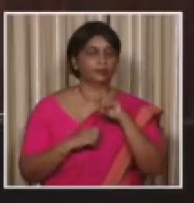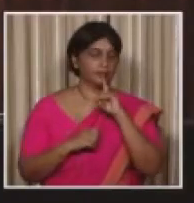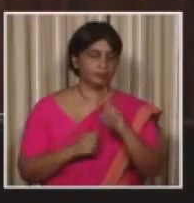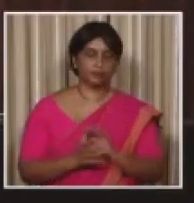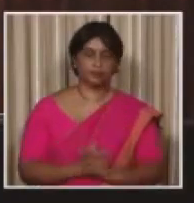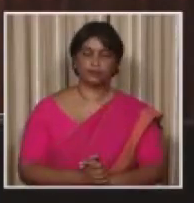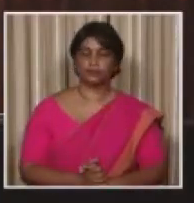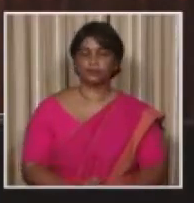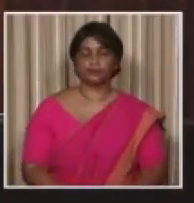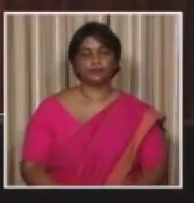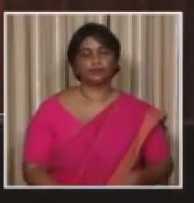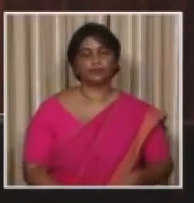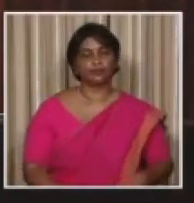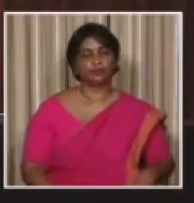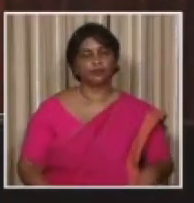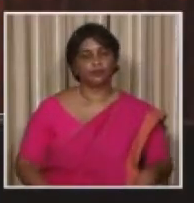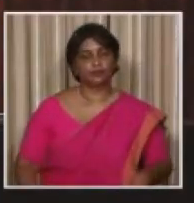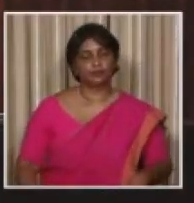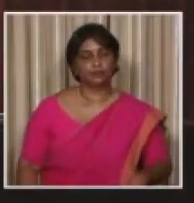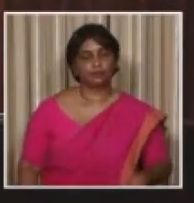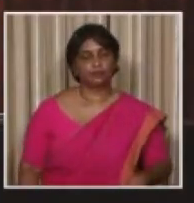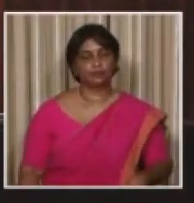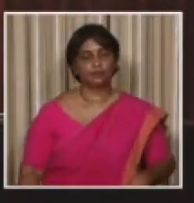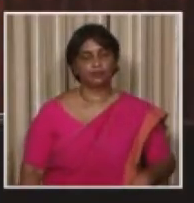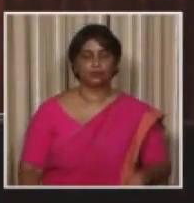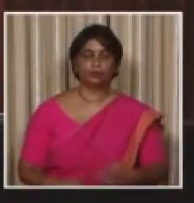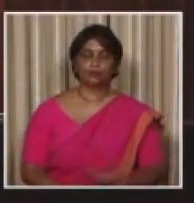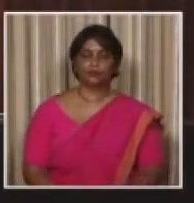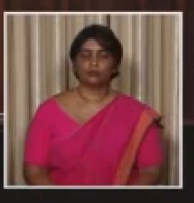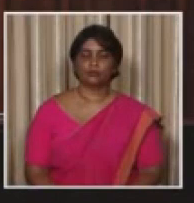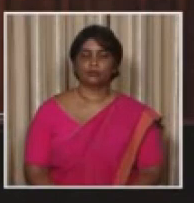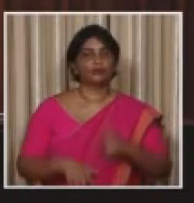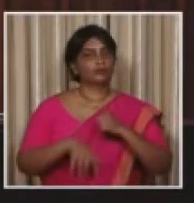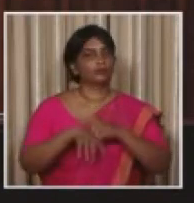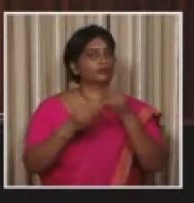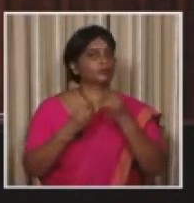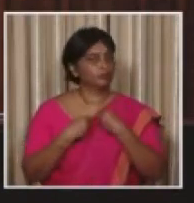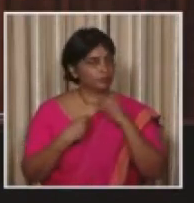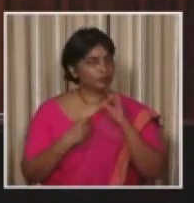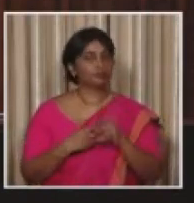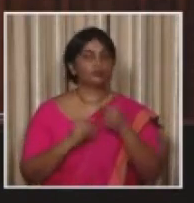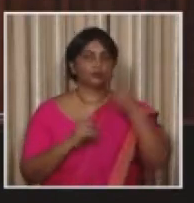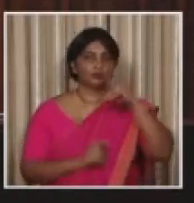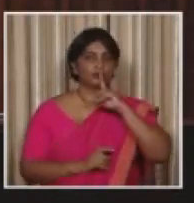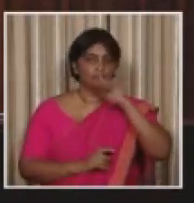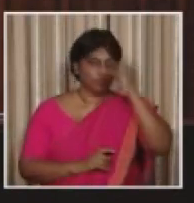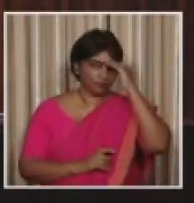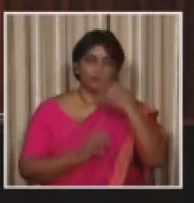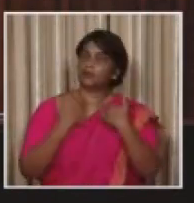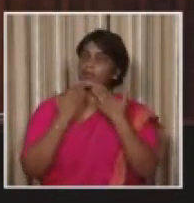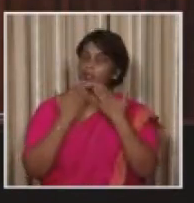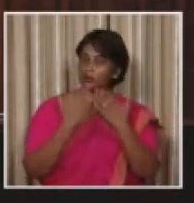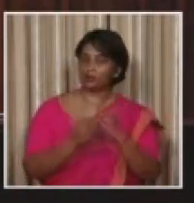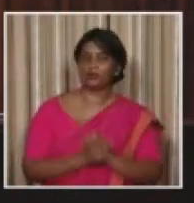ගරු සීත ආරම්භ පොළොමැතිනි ඔබතුමීට මිනිත්තු 16ක කාලයක් තියෙනවා අවස්ථාව ලබා දීම පිළිබඳ නියෝජ්‍ය කතානායකතුමාට ස්තුතිවන්ත